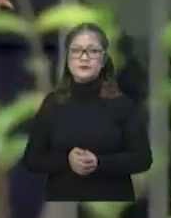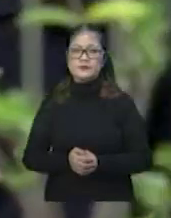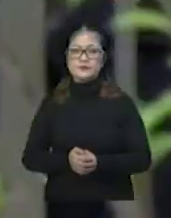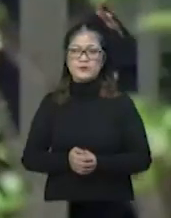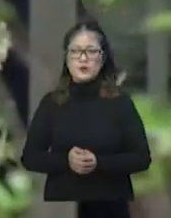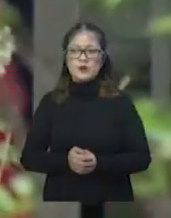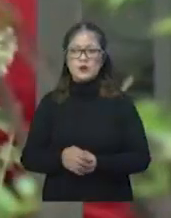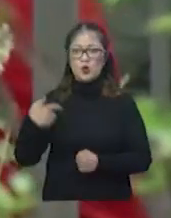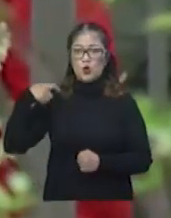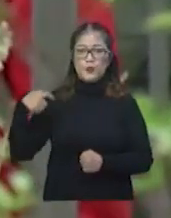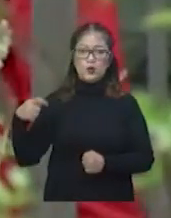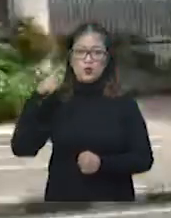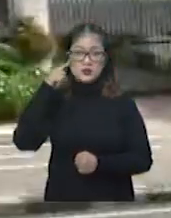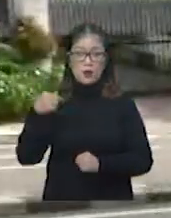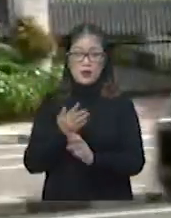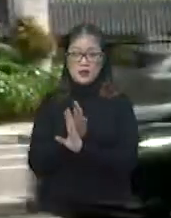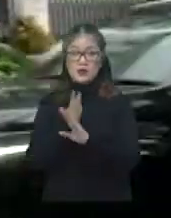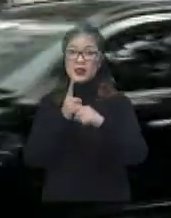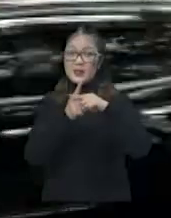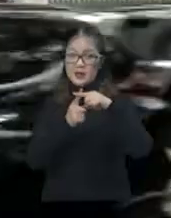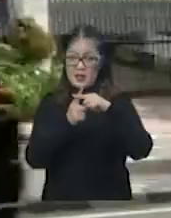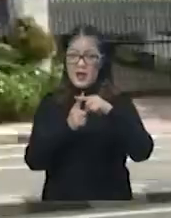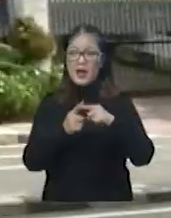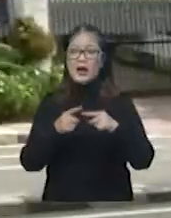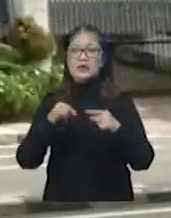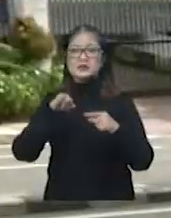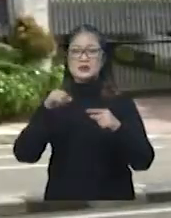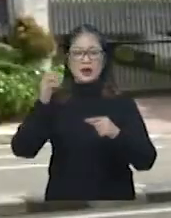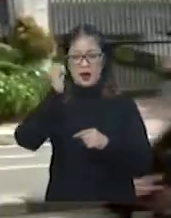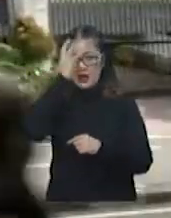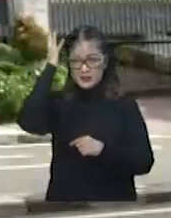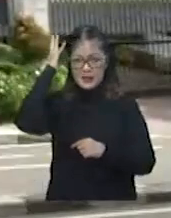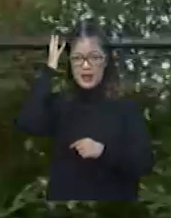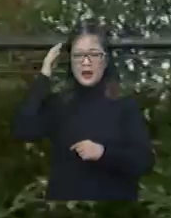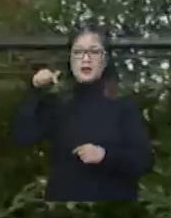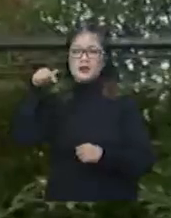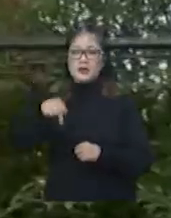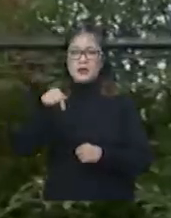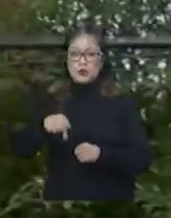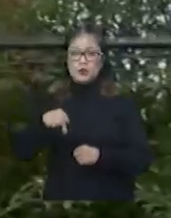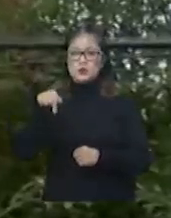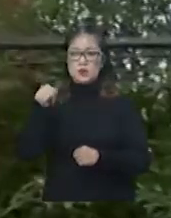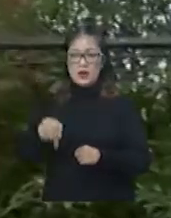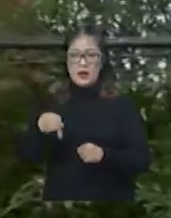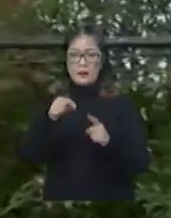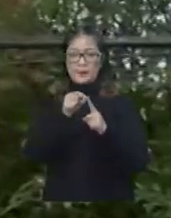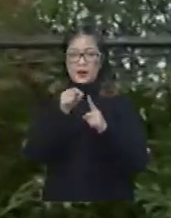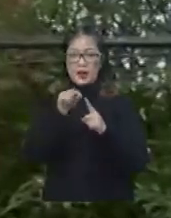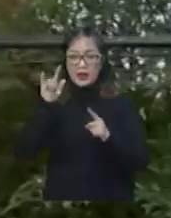Gubernur Jawa Tengah Ganjar Pranowo Senin siang tiba di kantor DPP PDI Perjuangan di kawasan Diponegoro, Jakarta Pusat untuk memenuhi